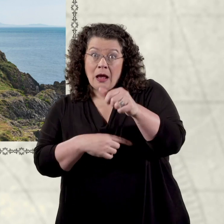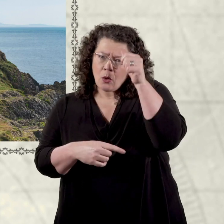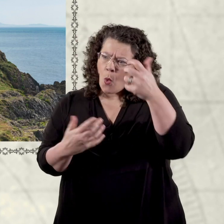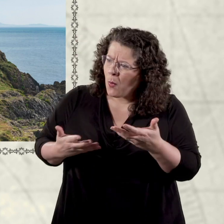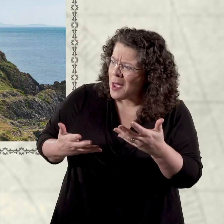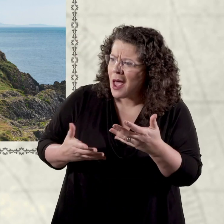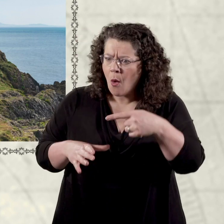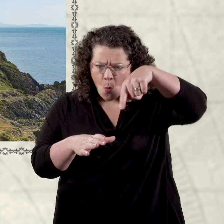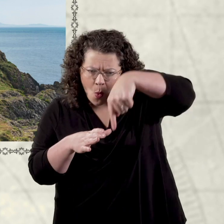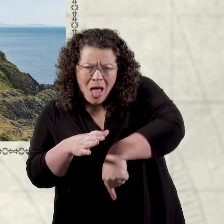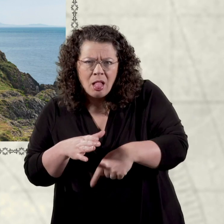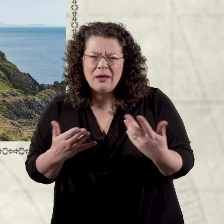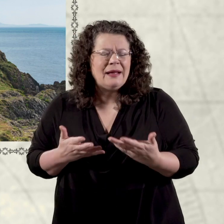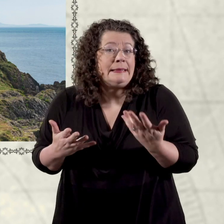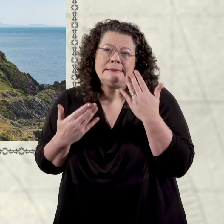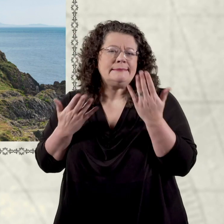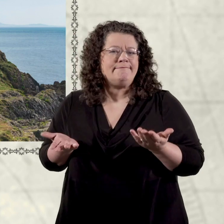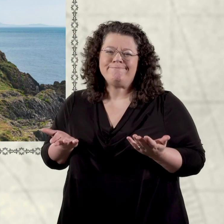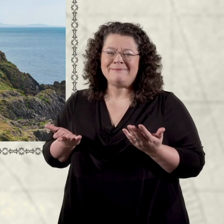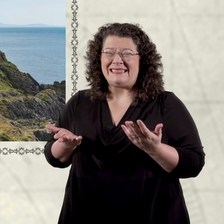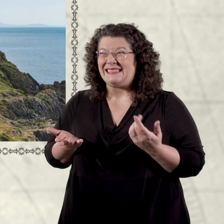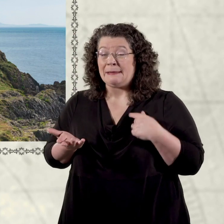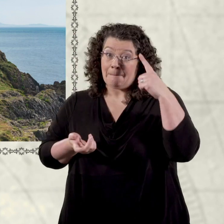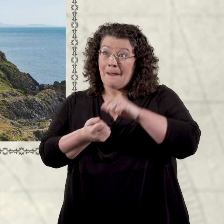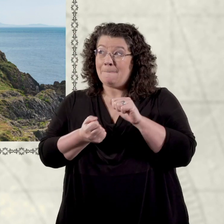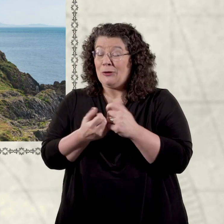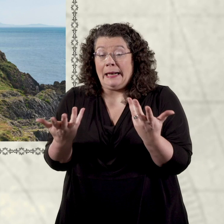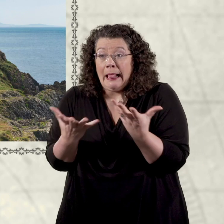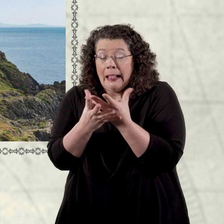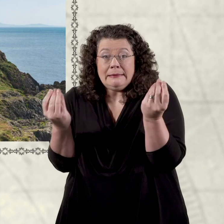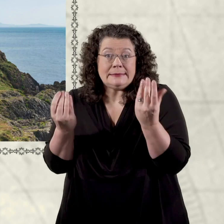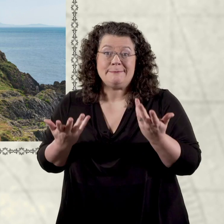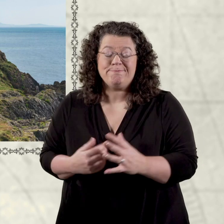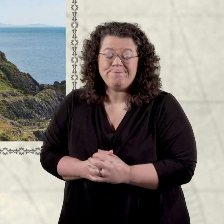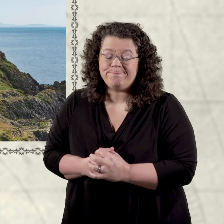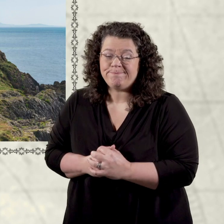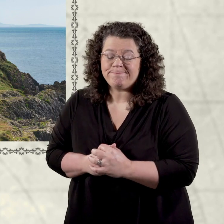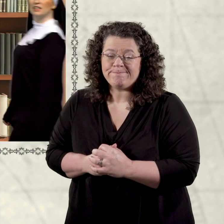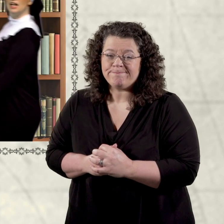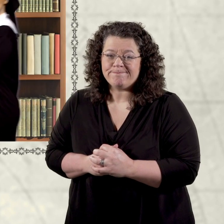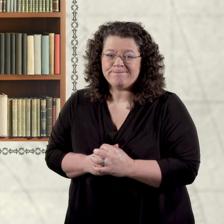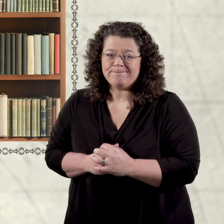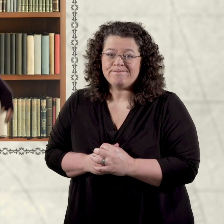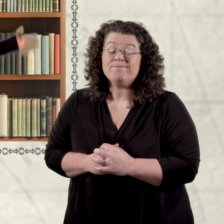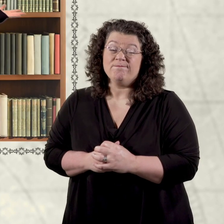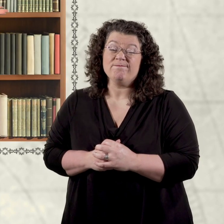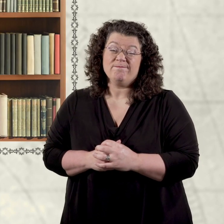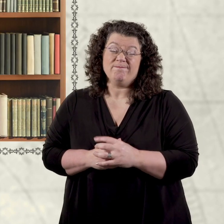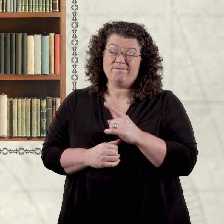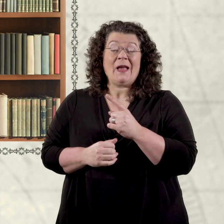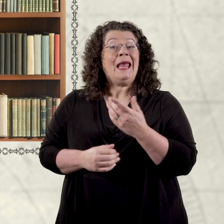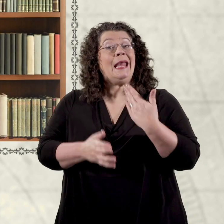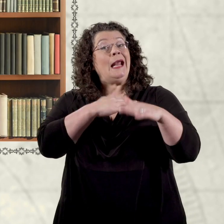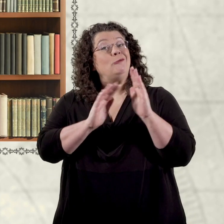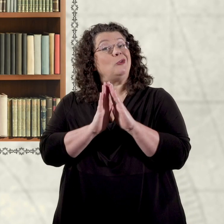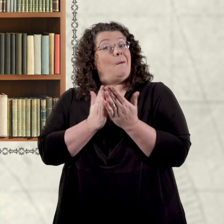Ond does neb yn siŵr iawn lle mae'r ffynon erbyn hyn a wel, mae ngho i'n wael. A rhywbeth fel na sy'n